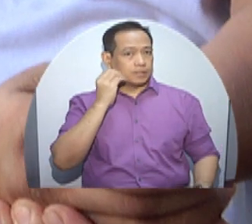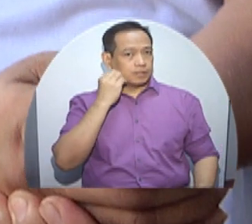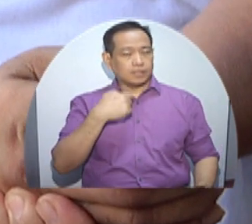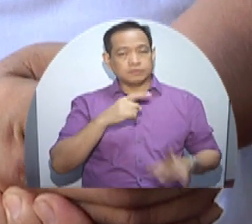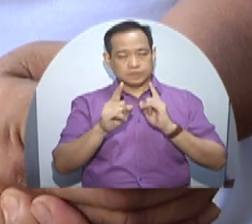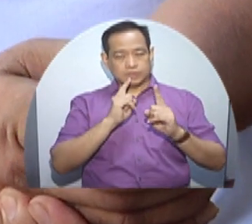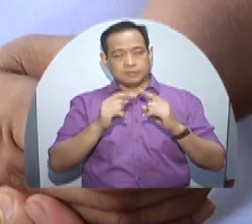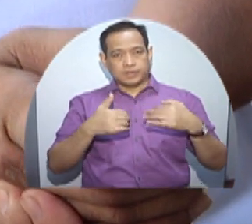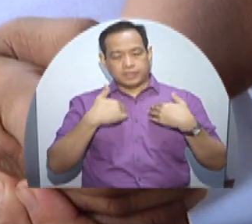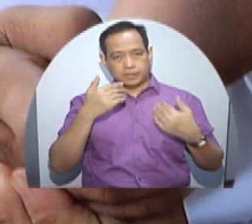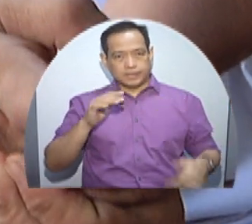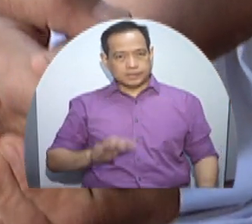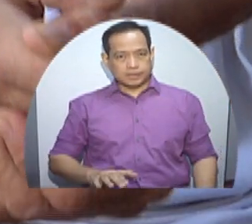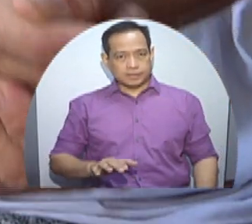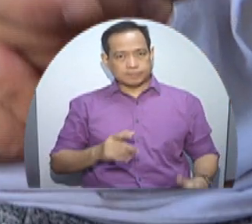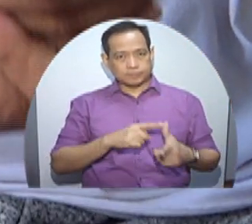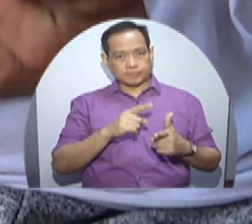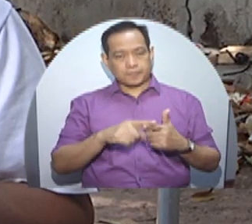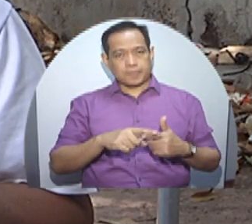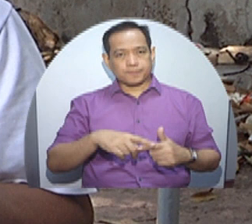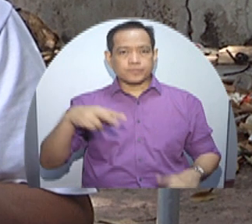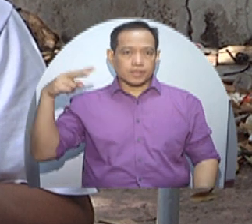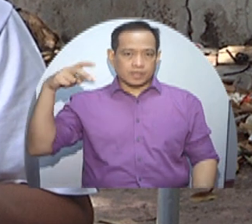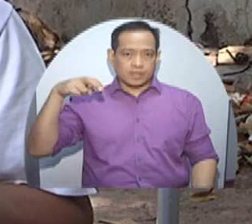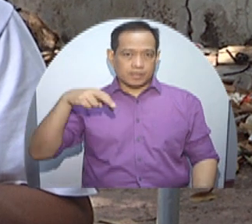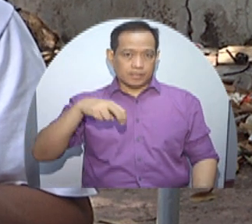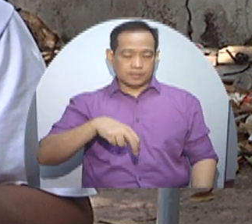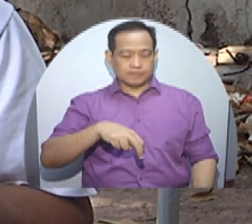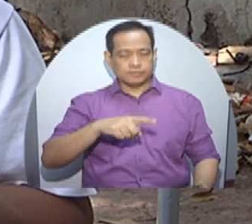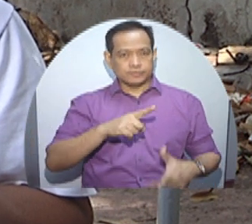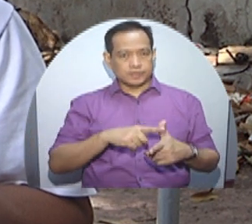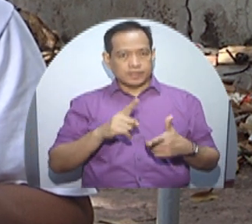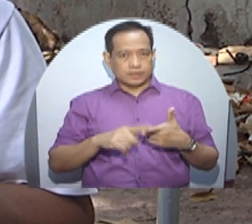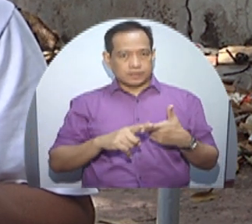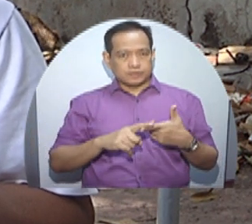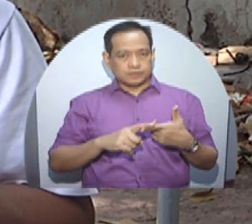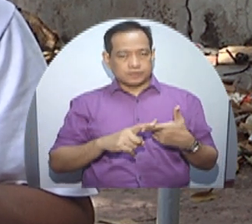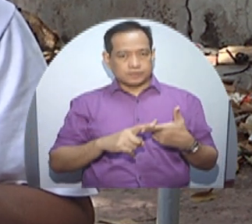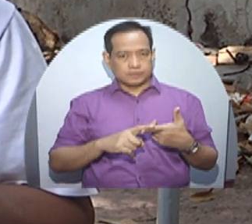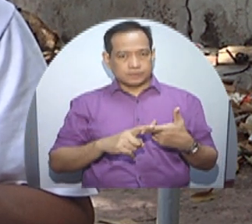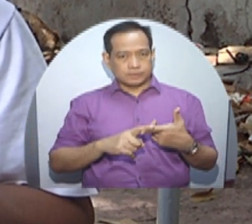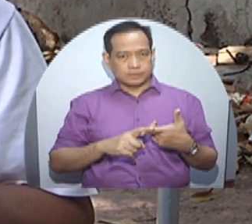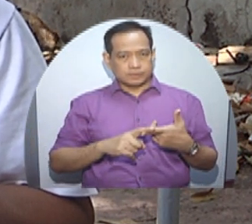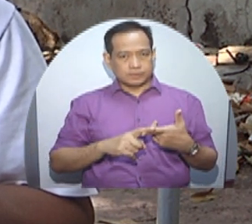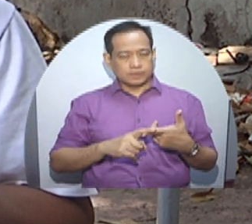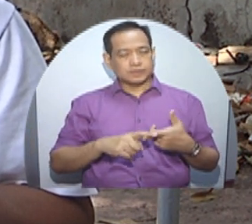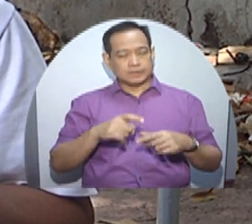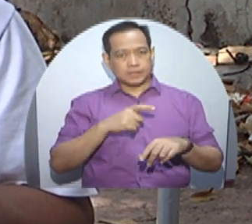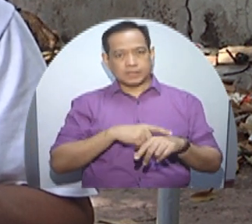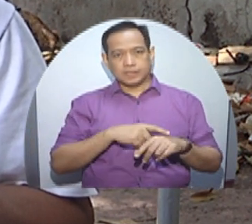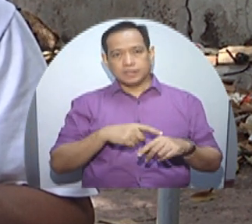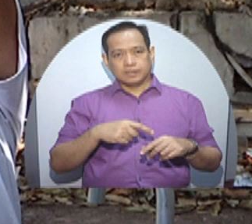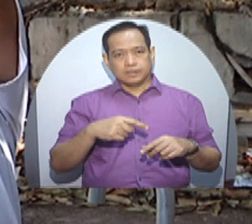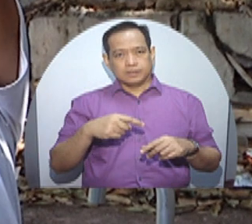noon. Nakakasap ko po yung anak kong bunso. Tapos po, bumaba po ako noon. Tapos yung, ano po, yung